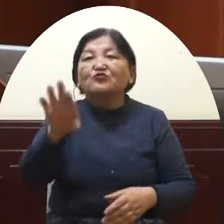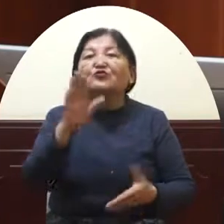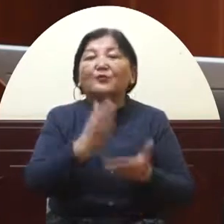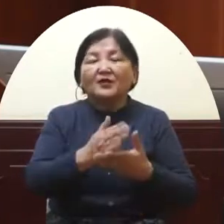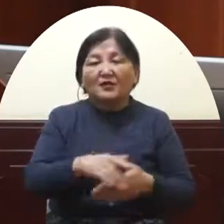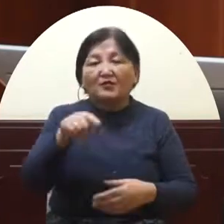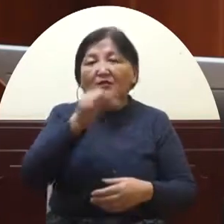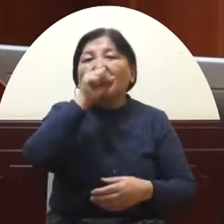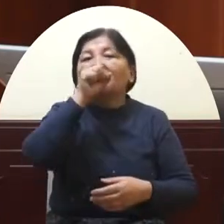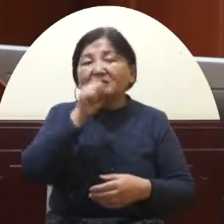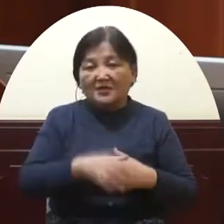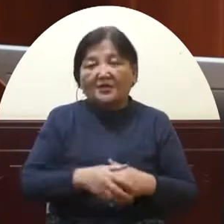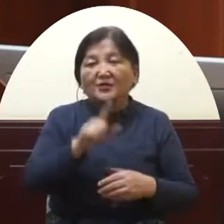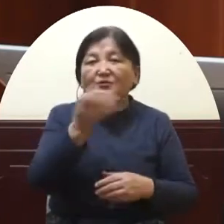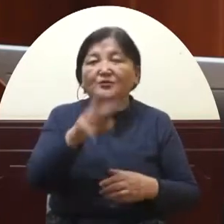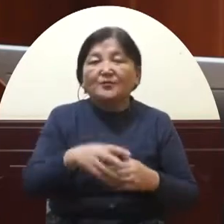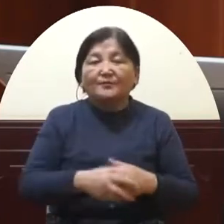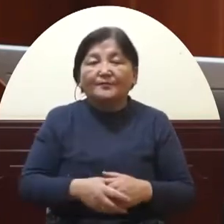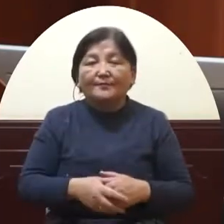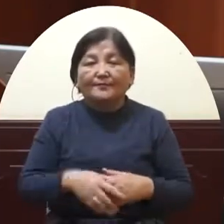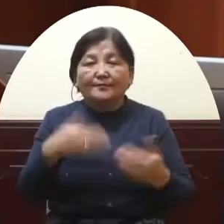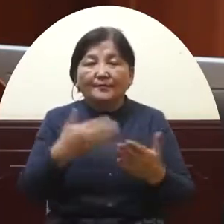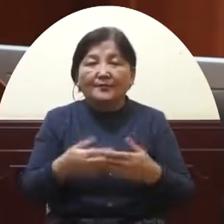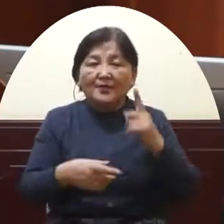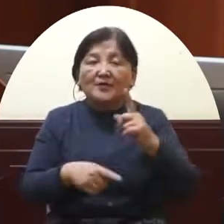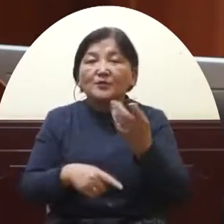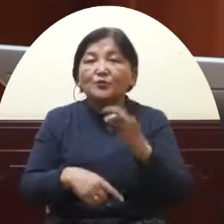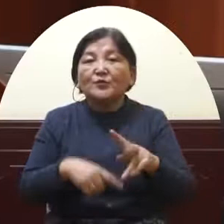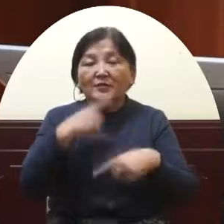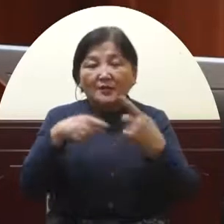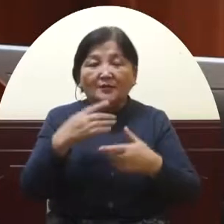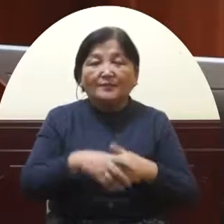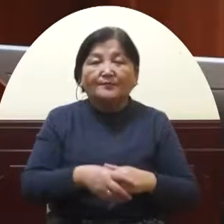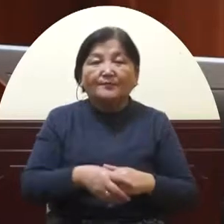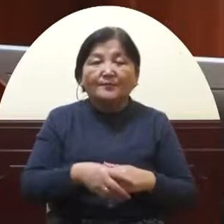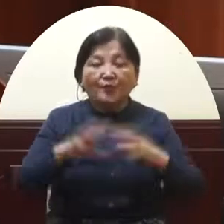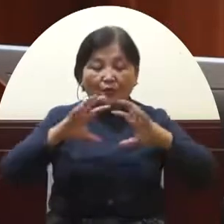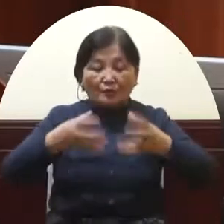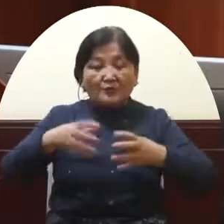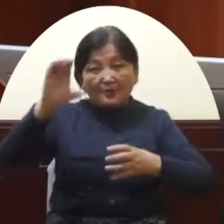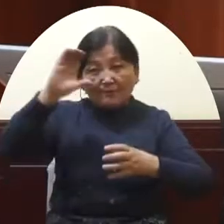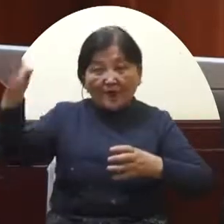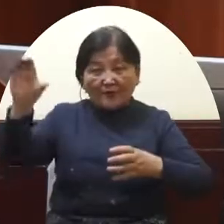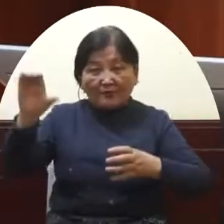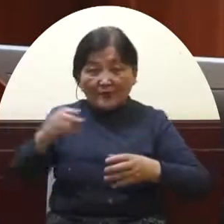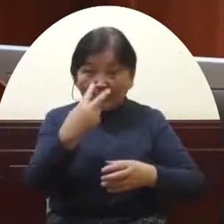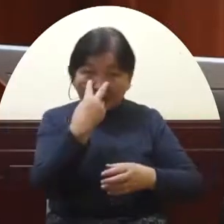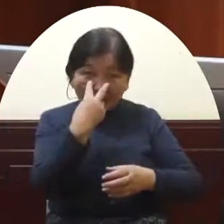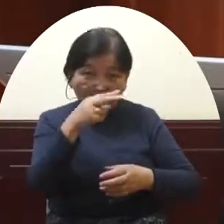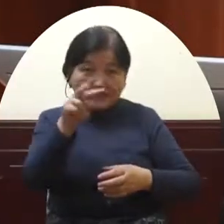Энэ бол харамсалтай үйлдэл. За энд би нэг зүйлийг хэлэх гээ. Энэ олон улсын байгууллагуудын